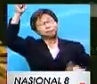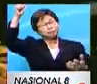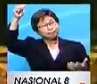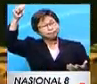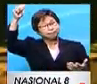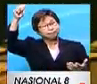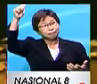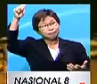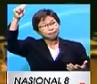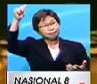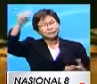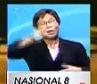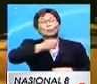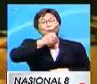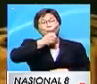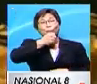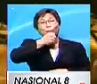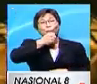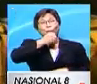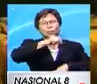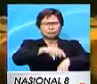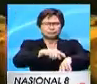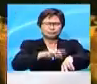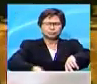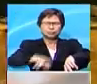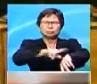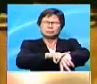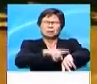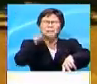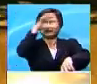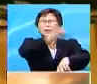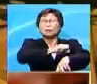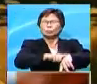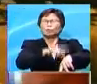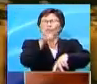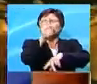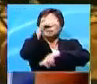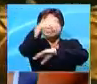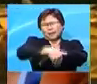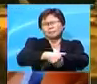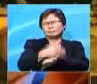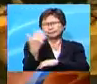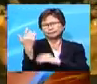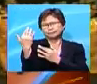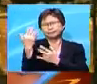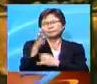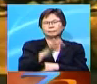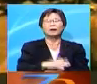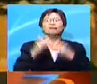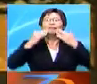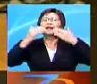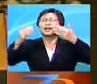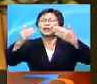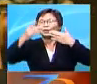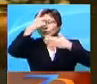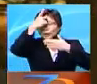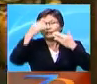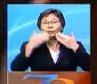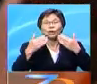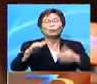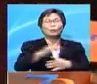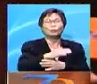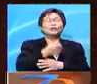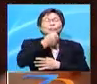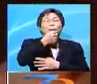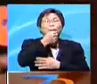insya-allah pengumuman kita akan buat lebih kurang saya jangkakan dalam pukul 9 malam itu oke terima kasih dat atas perkongsian